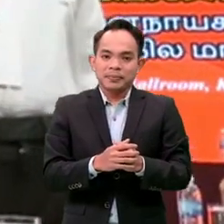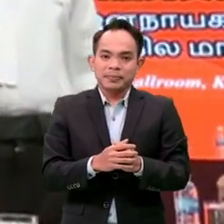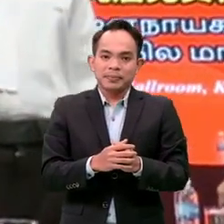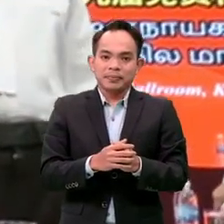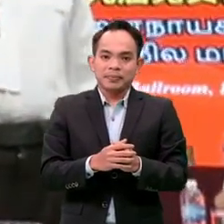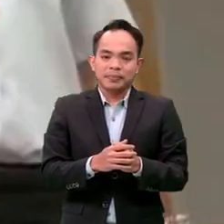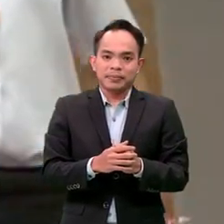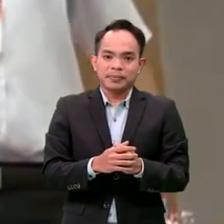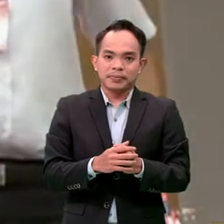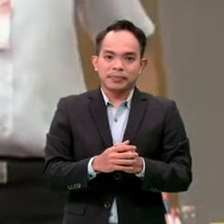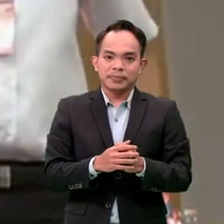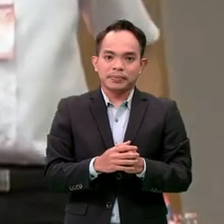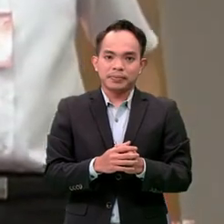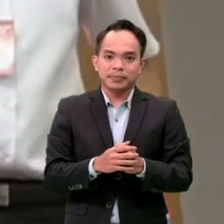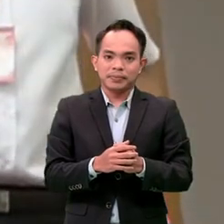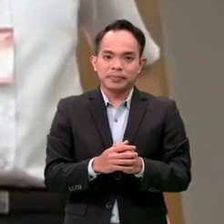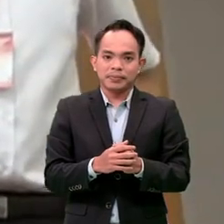the lounge